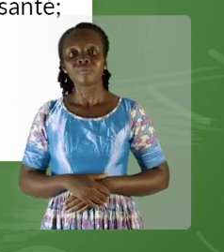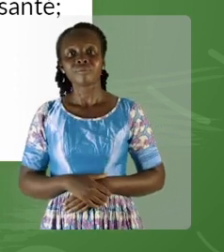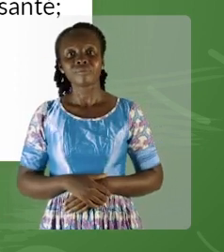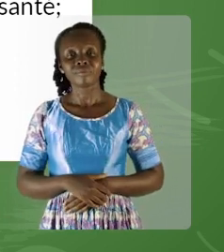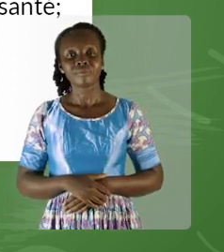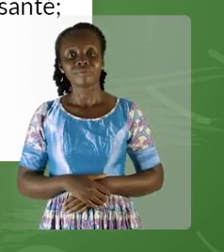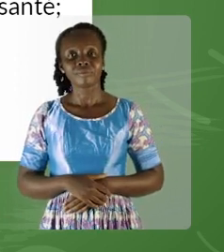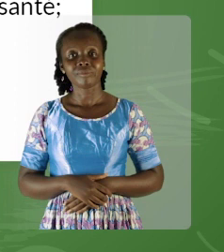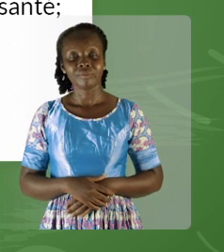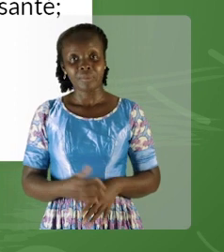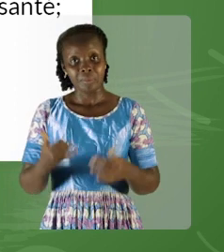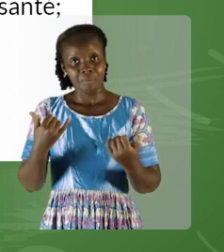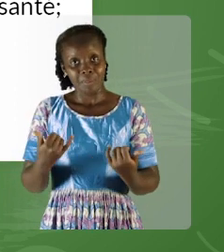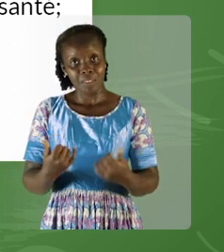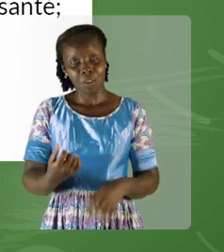santé.